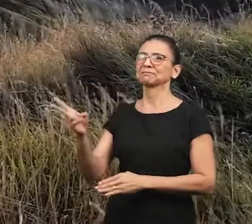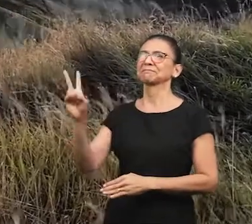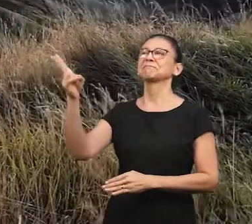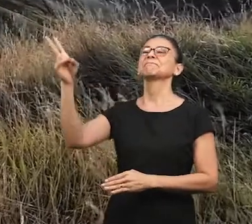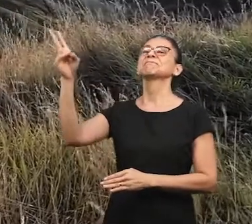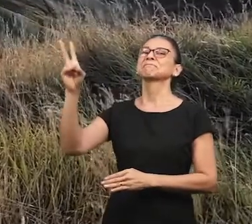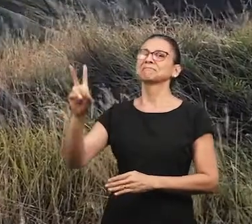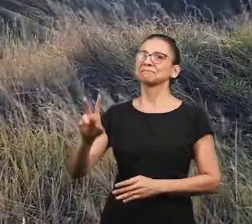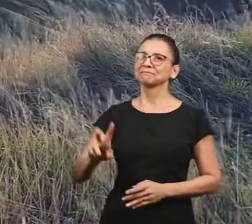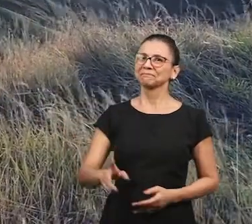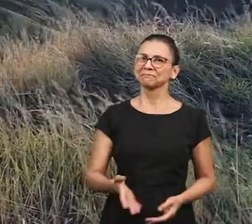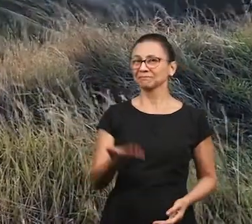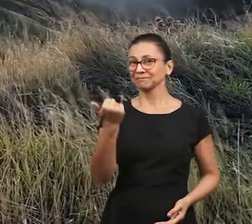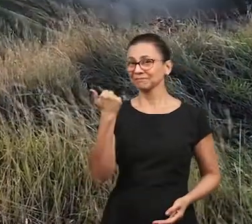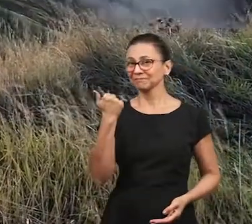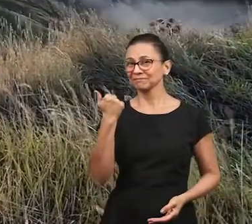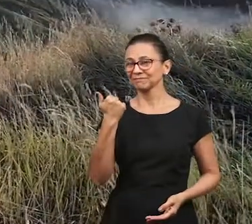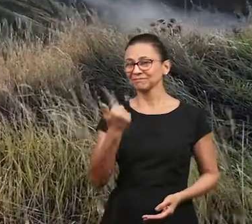небесах».